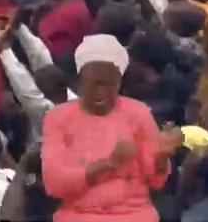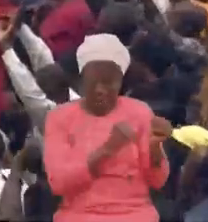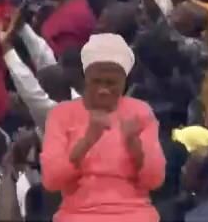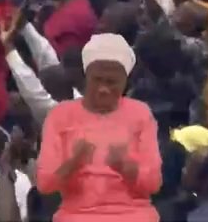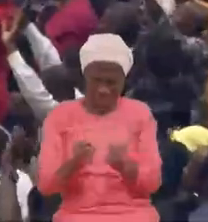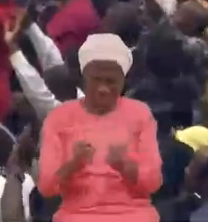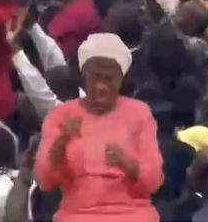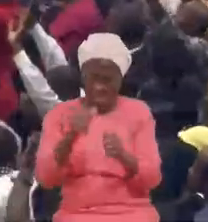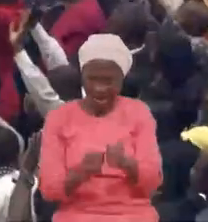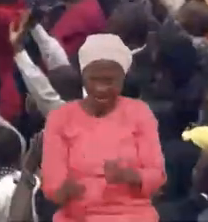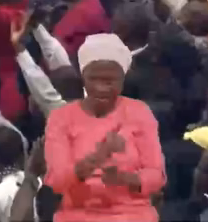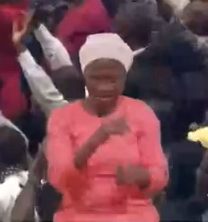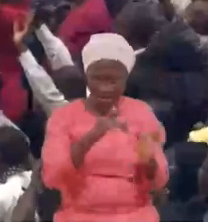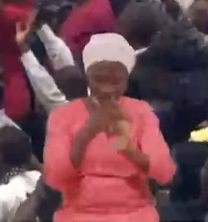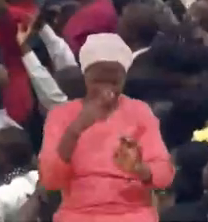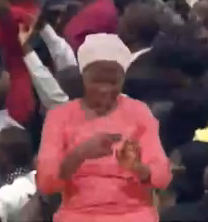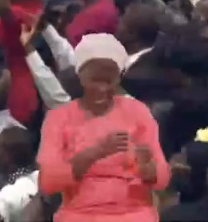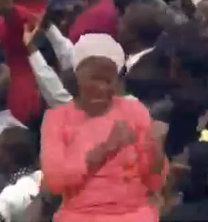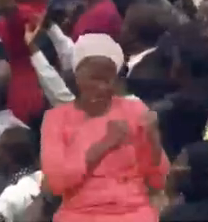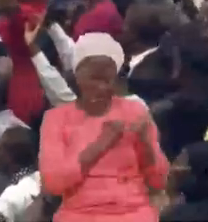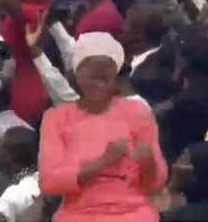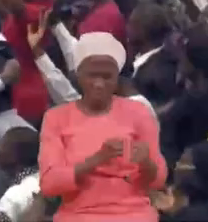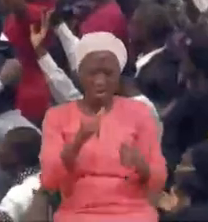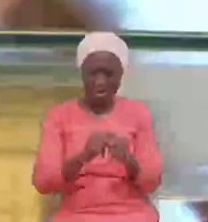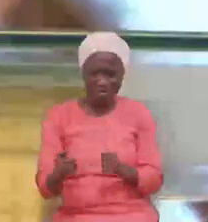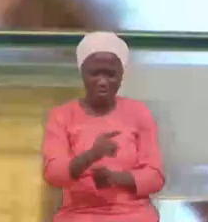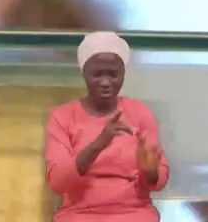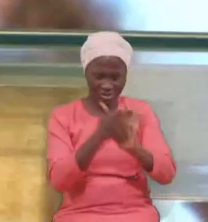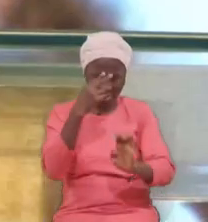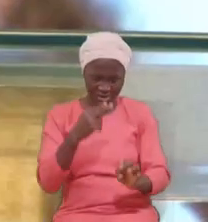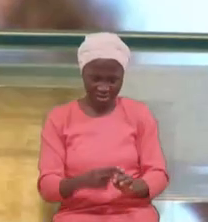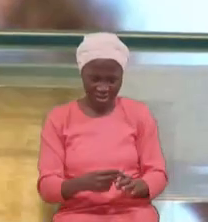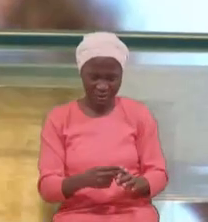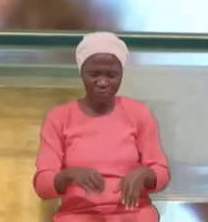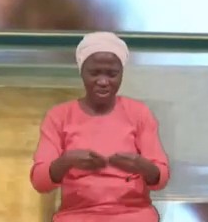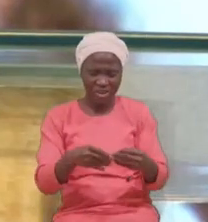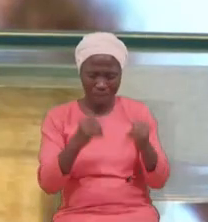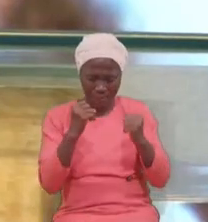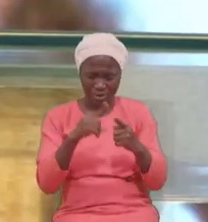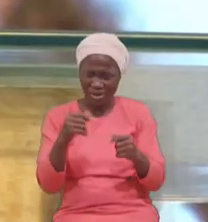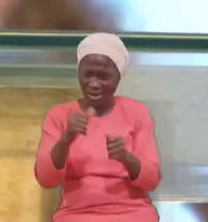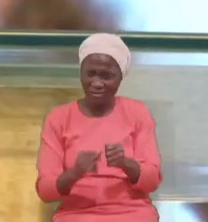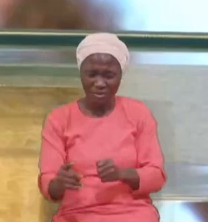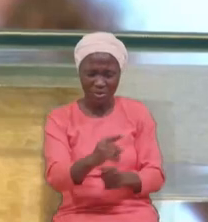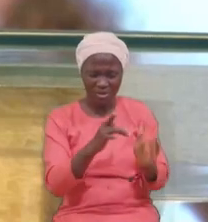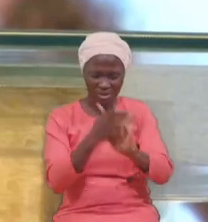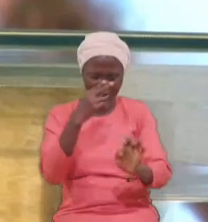la force à tout le monde. Enhardis tout le monde. Dynamise tout le